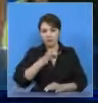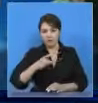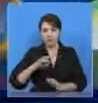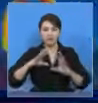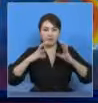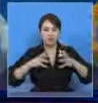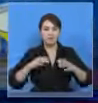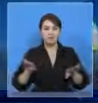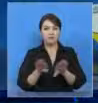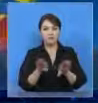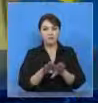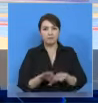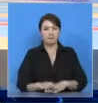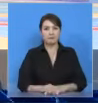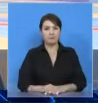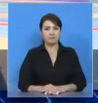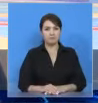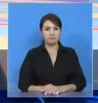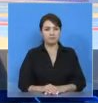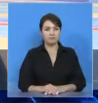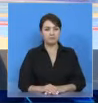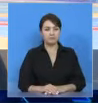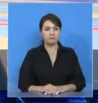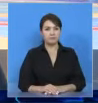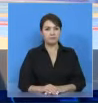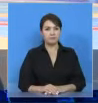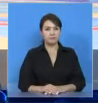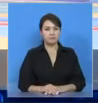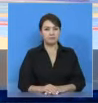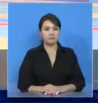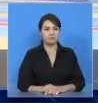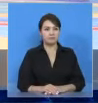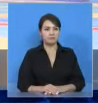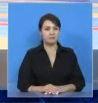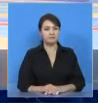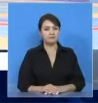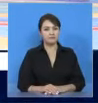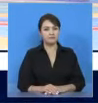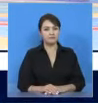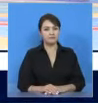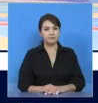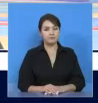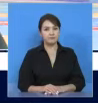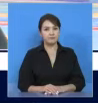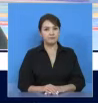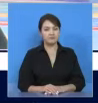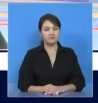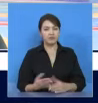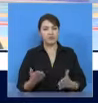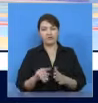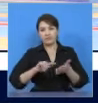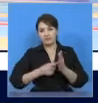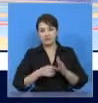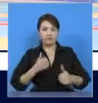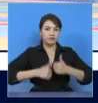международный уровень so long shot он зашел о прошлом алтарный деньги young cutie раб основная цель